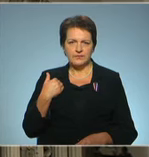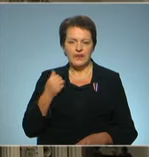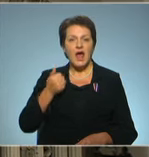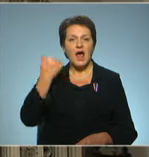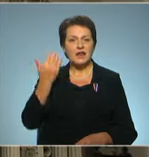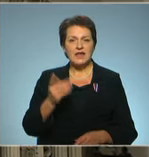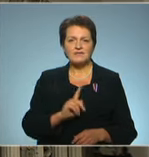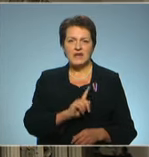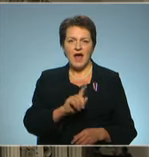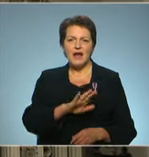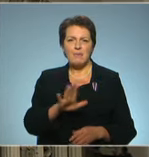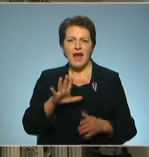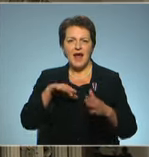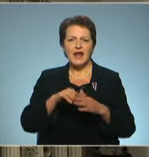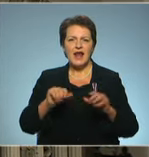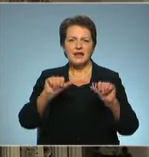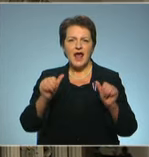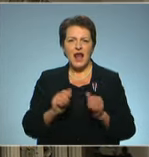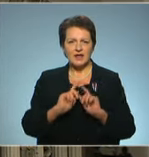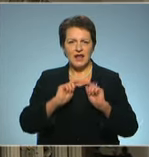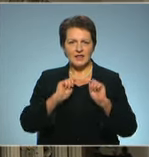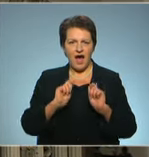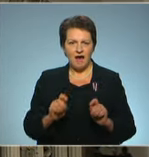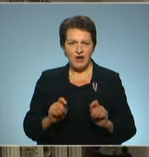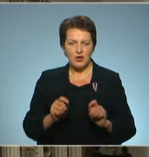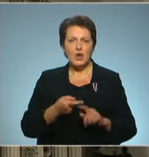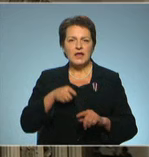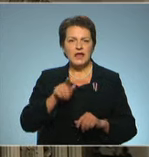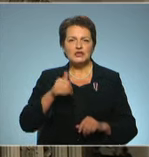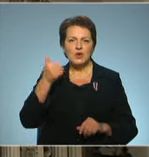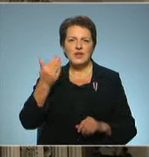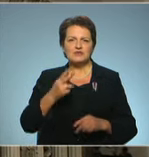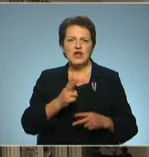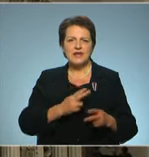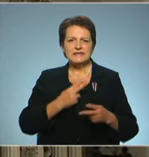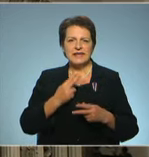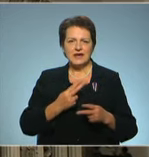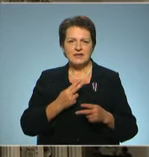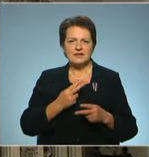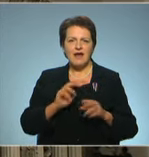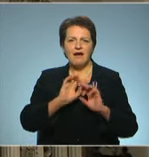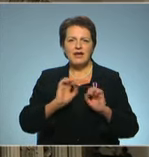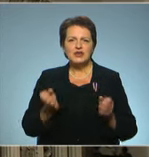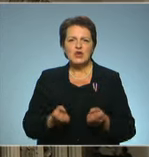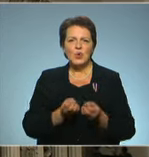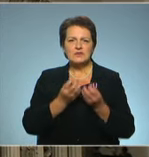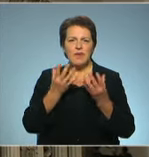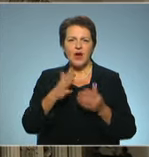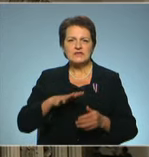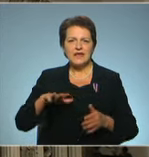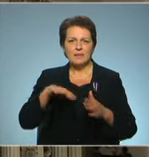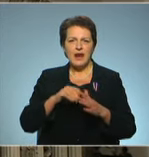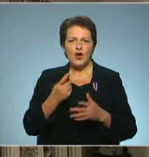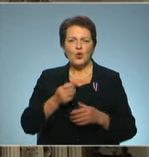Dievs katrā bērnā ieliek talanta dāvanu, taču dievišķā dzirsts krāšņi uzplauks ģimenē, kur